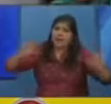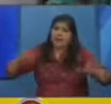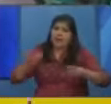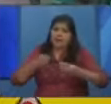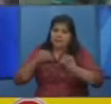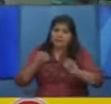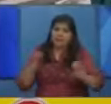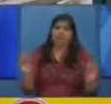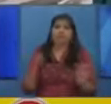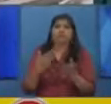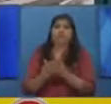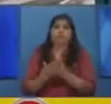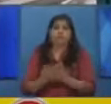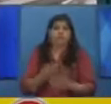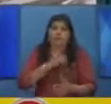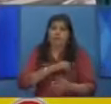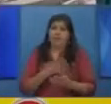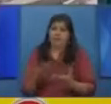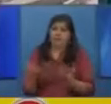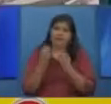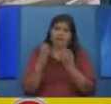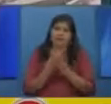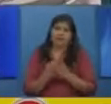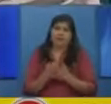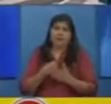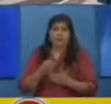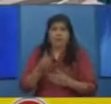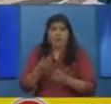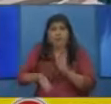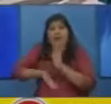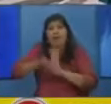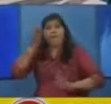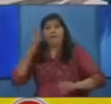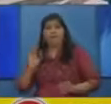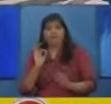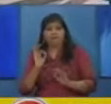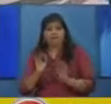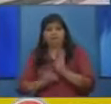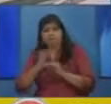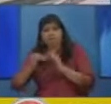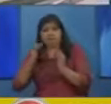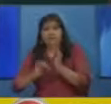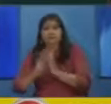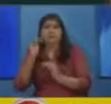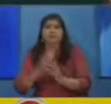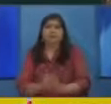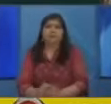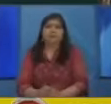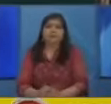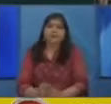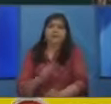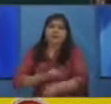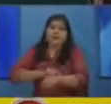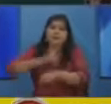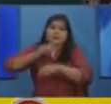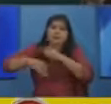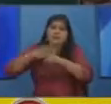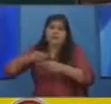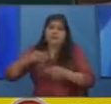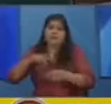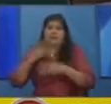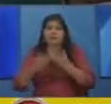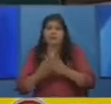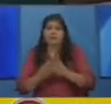जी को ये बहुत फायदेमंद लगा और उनकी आमदनी भी अच्छी खासी बढ़ने लगी। समय के साथ